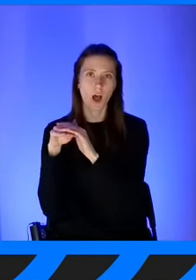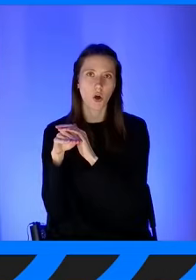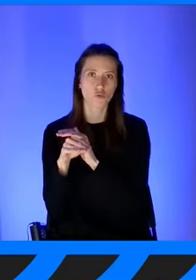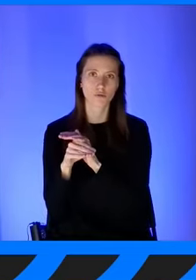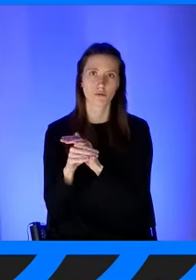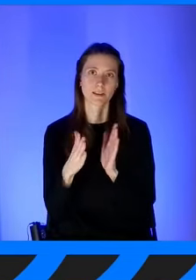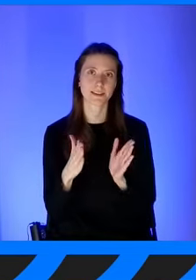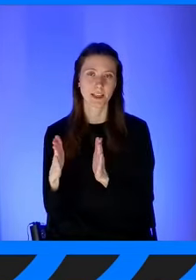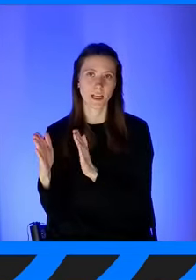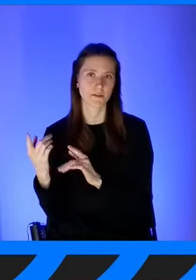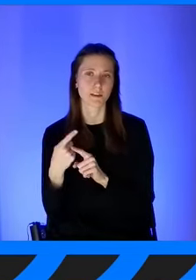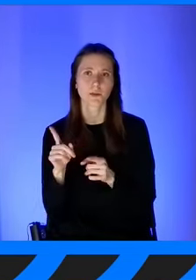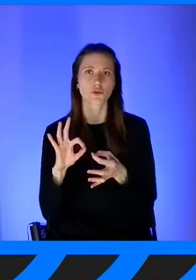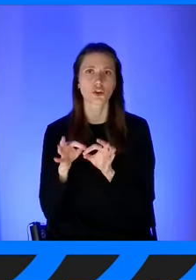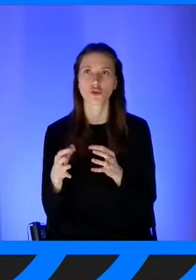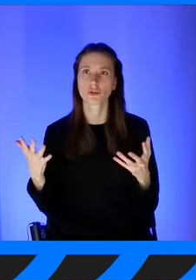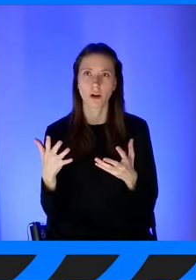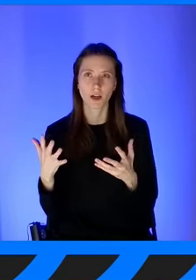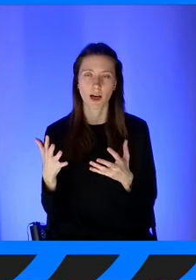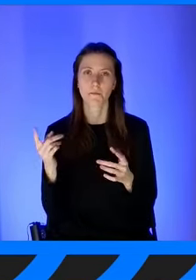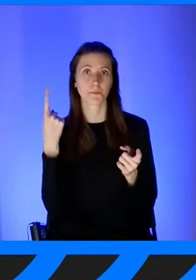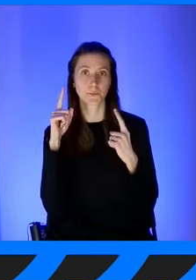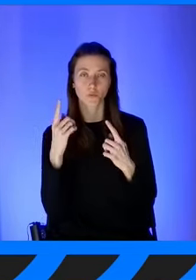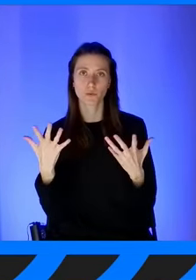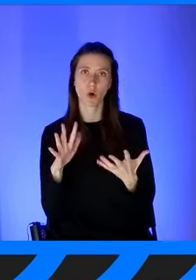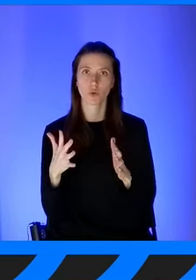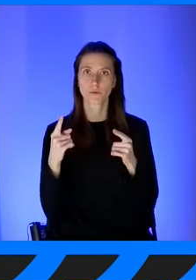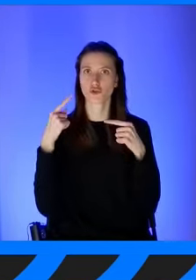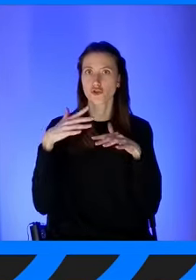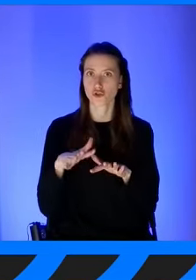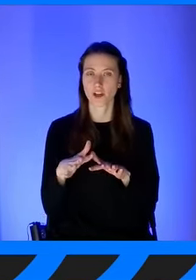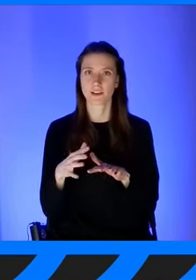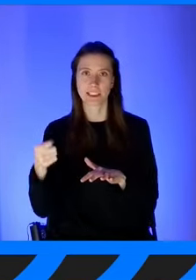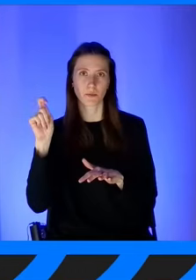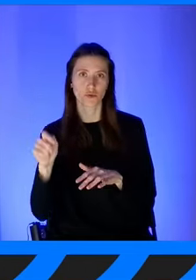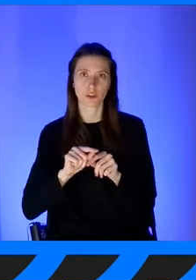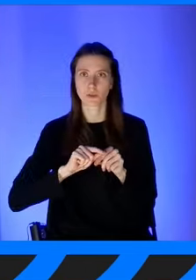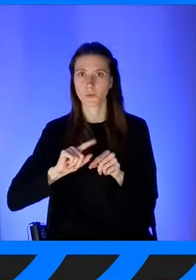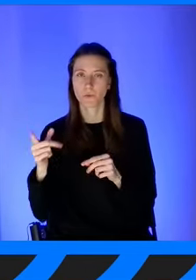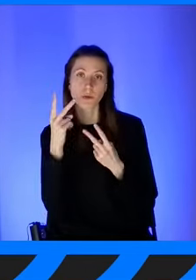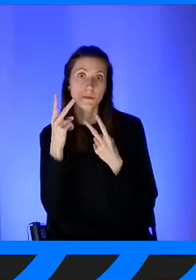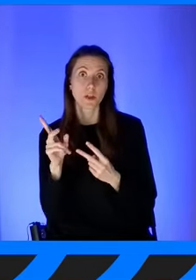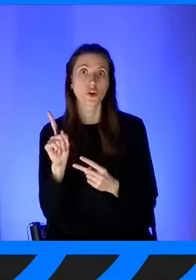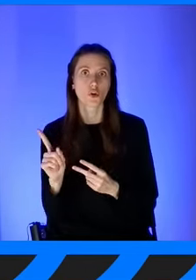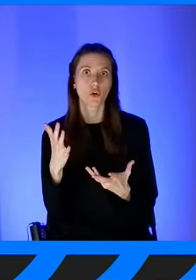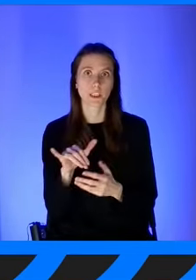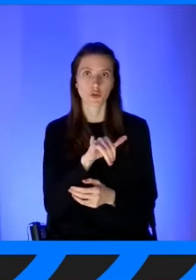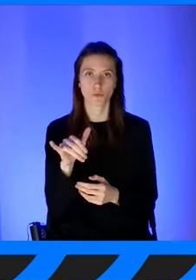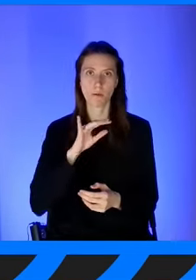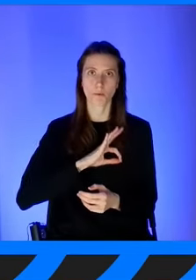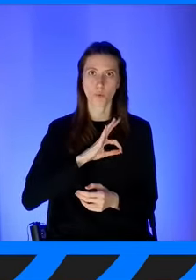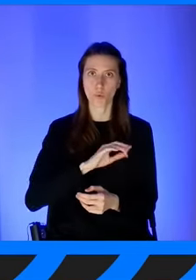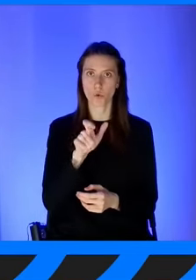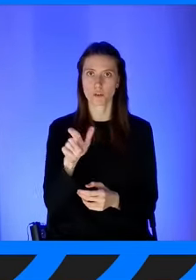сложность классно там Создать какое-то решение запустить его и посмотреть но когда твоих пользователе огромное количество и